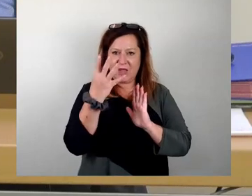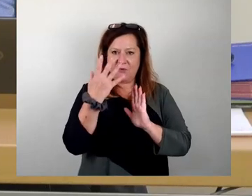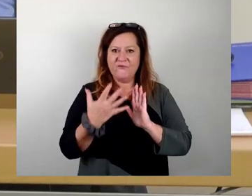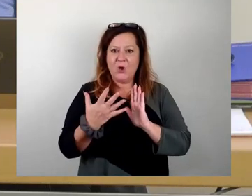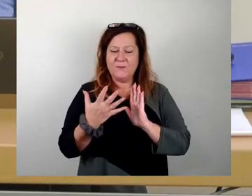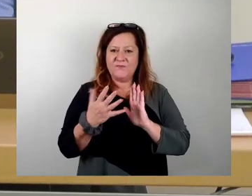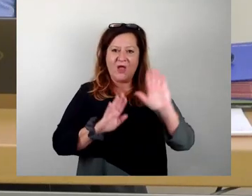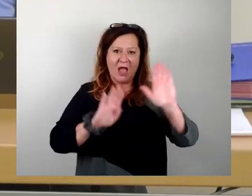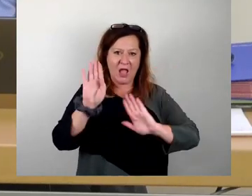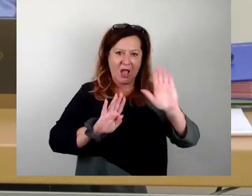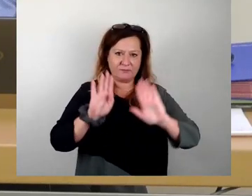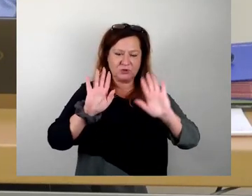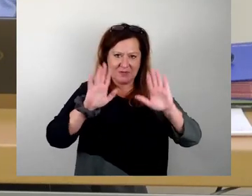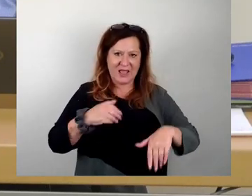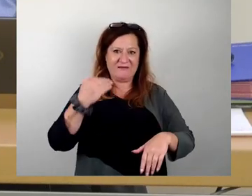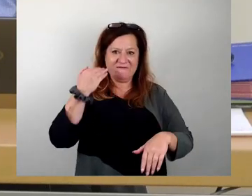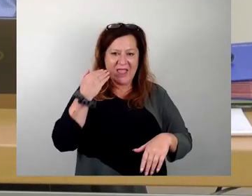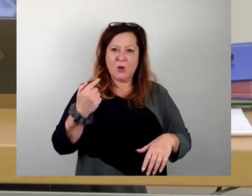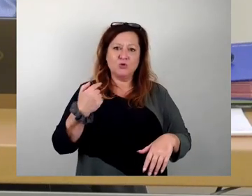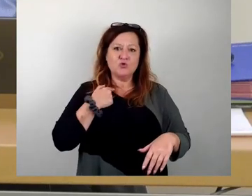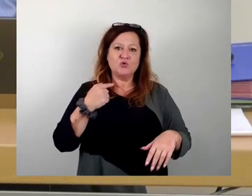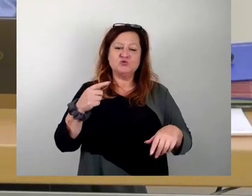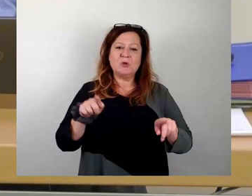Vielen Dank.